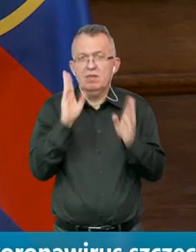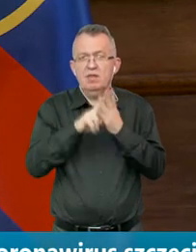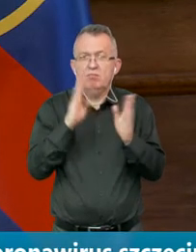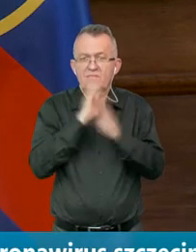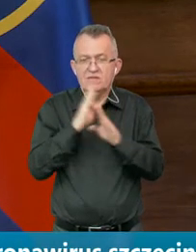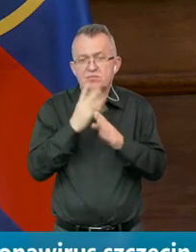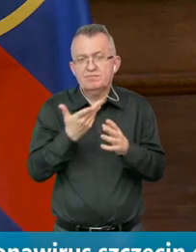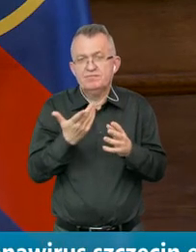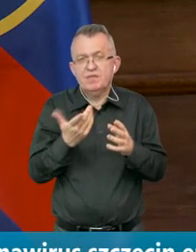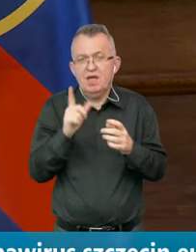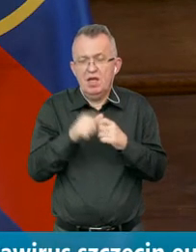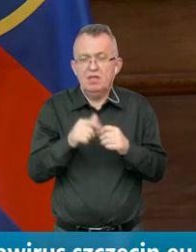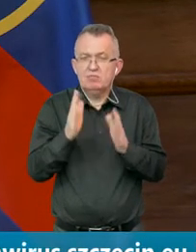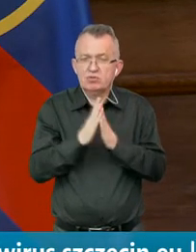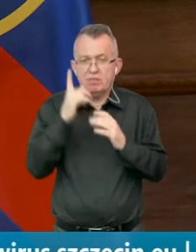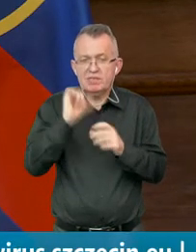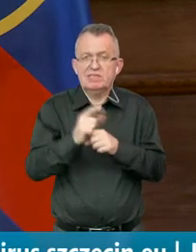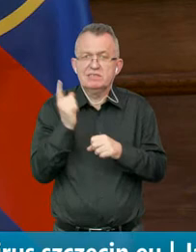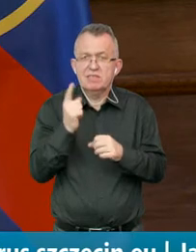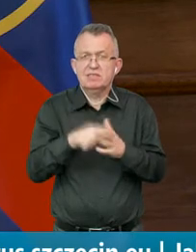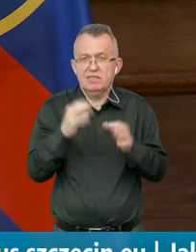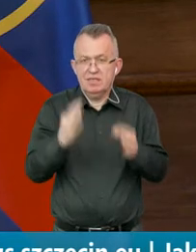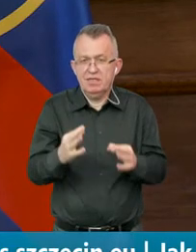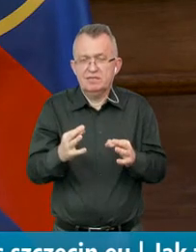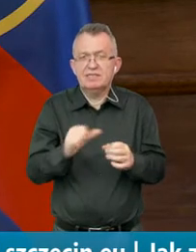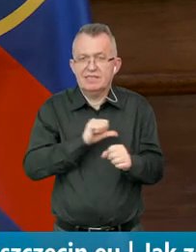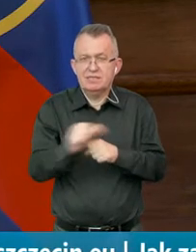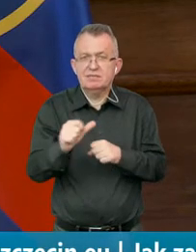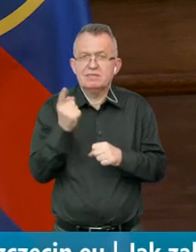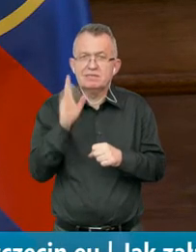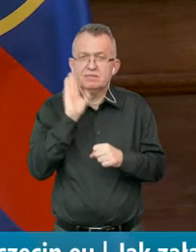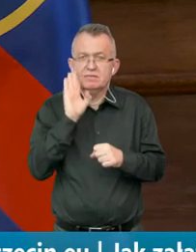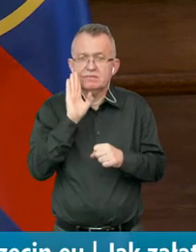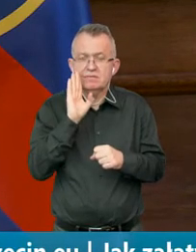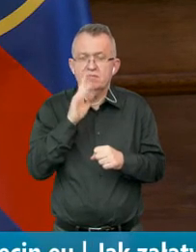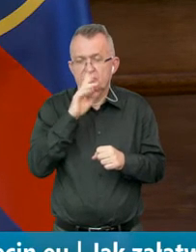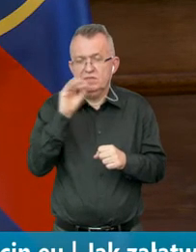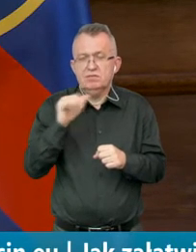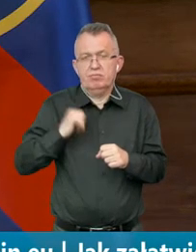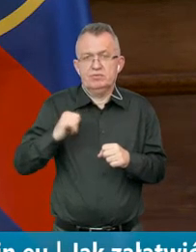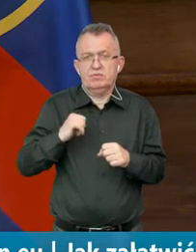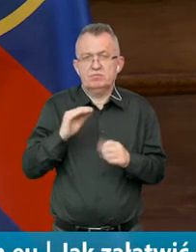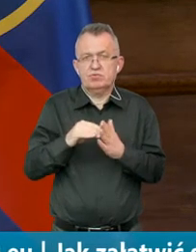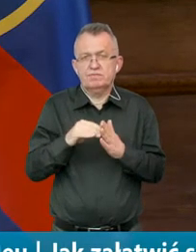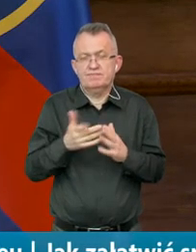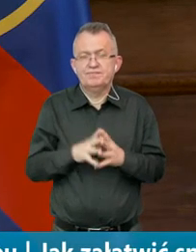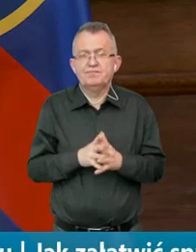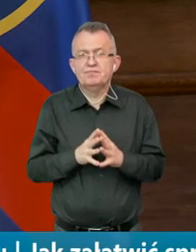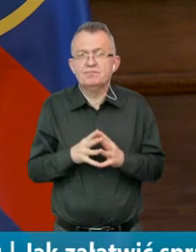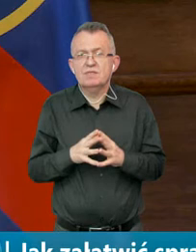czas, ale no, trzeba pamiętać, że ten zakaz na dzisiaj funkcjonuje, więc musimy tutaj niestety w jakiś sposób się